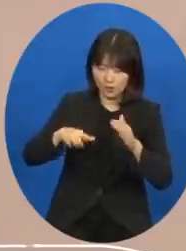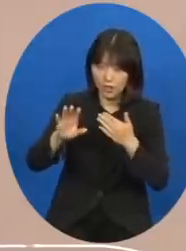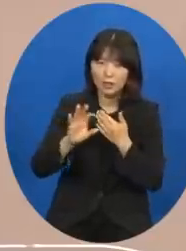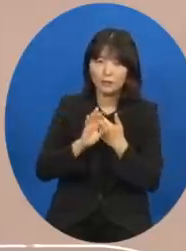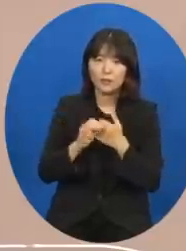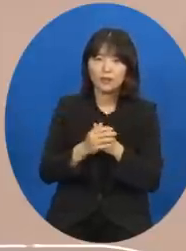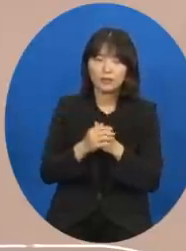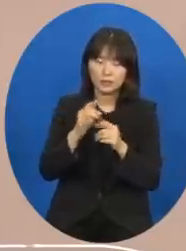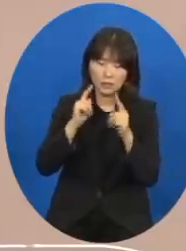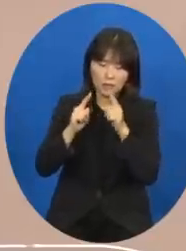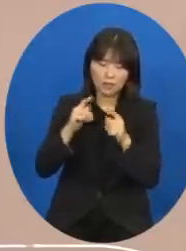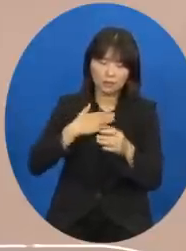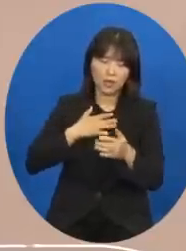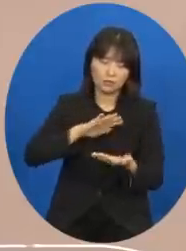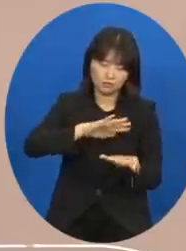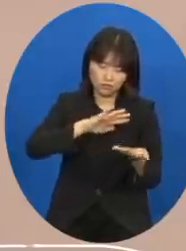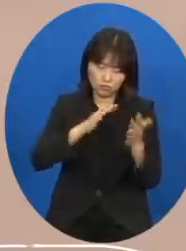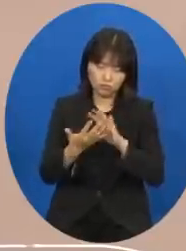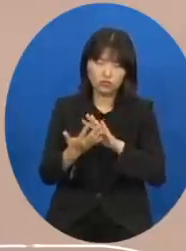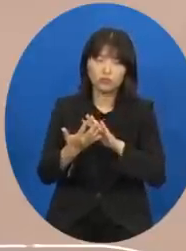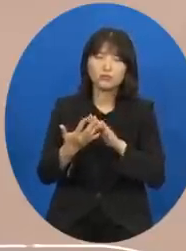그 말씀이 나를 뒤집습니다.